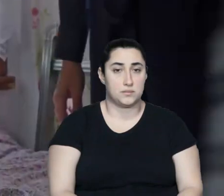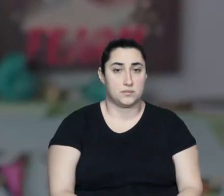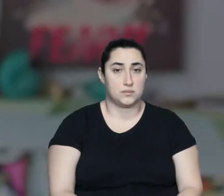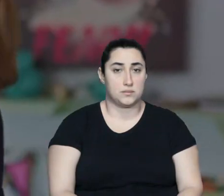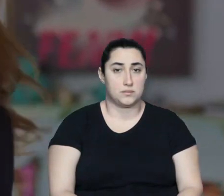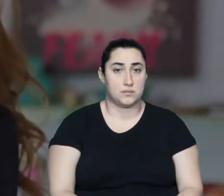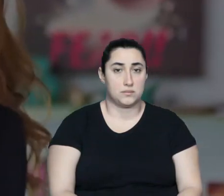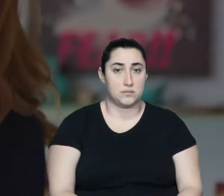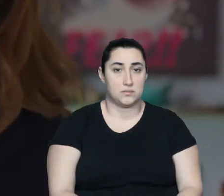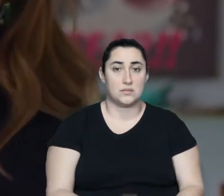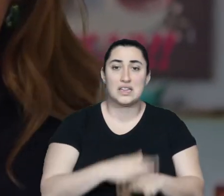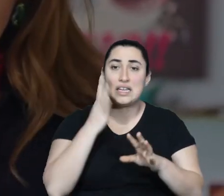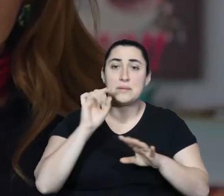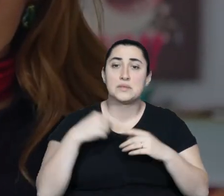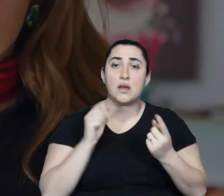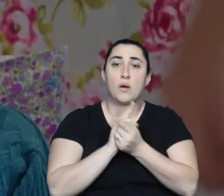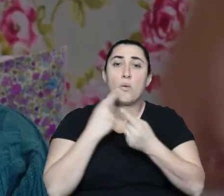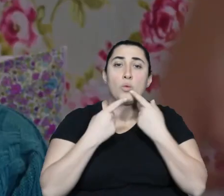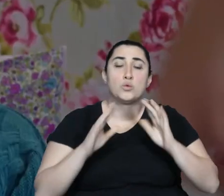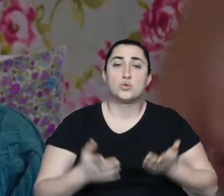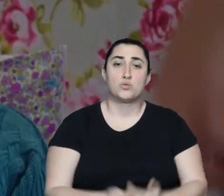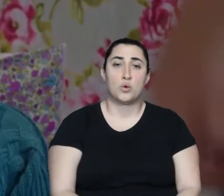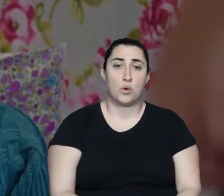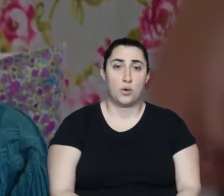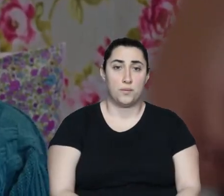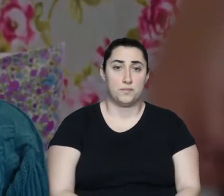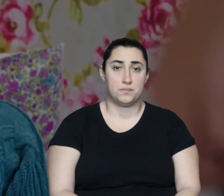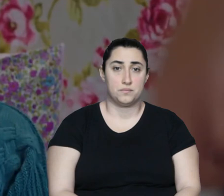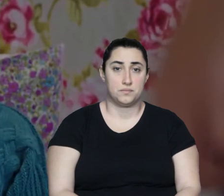devirerek yürüdü. Niye kimse benimle konuşmuyor?